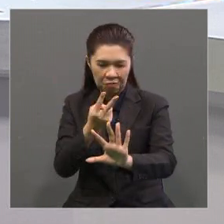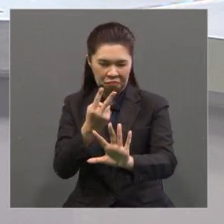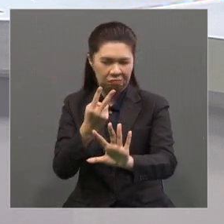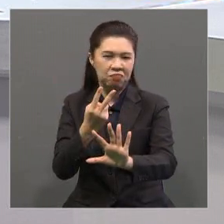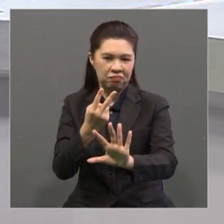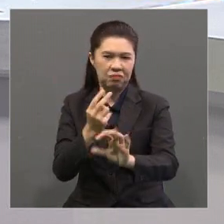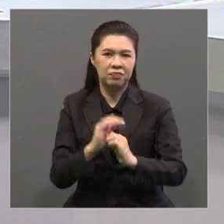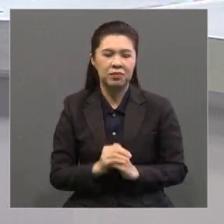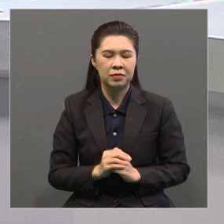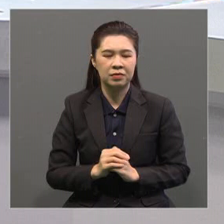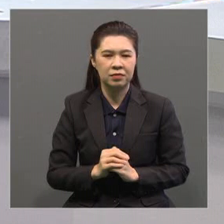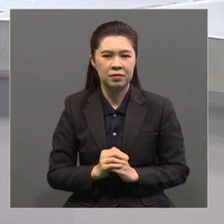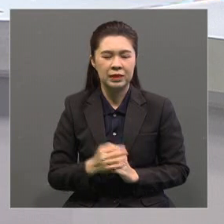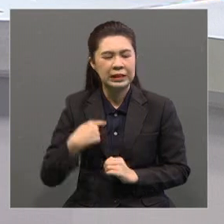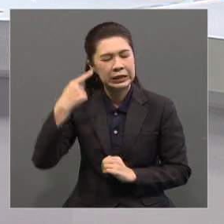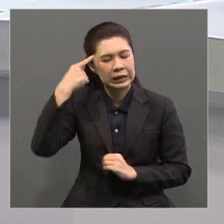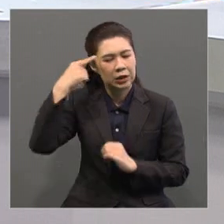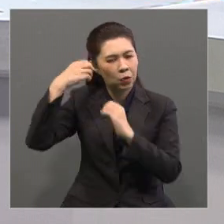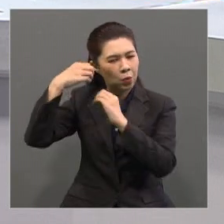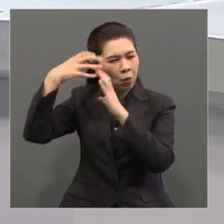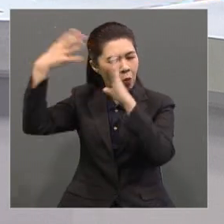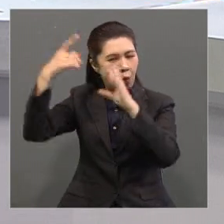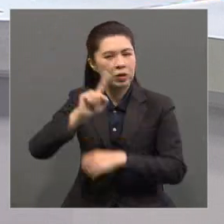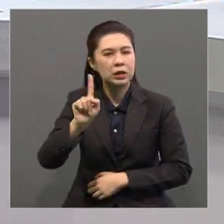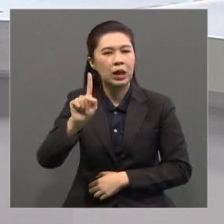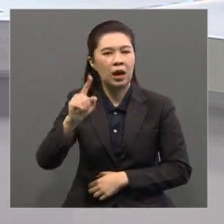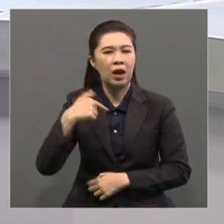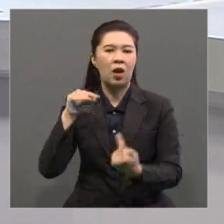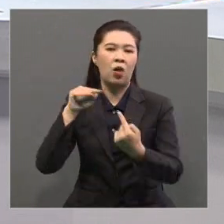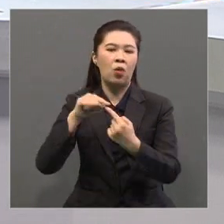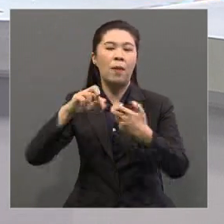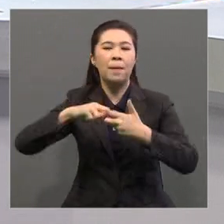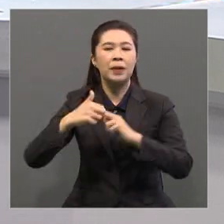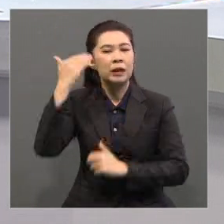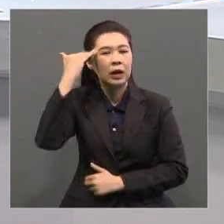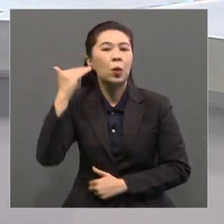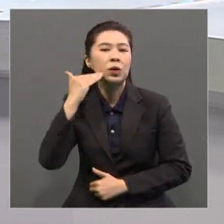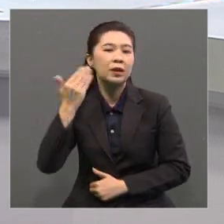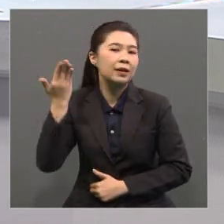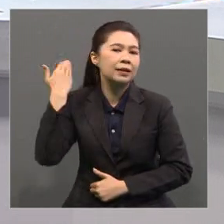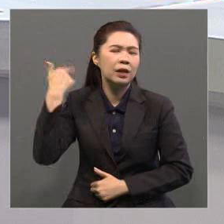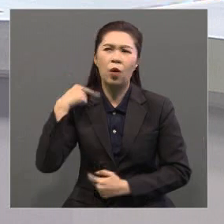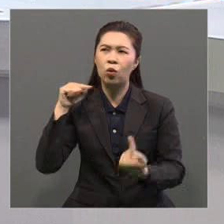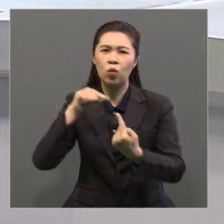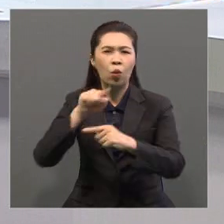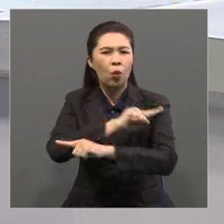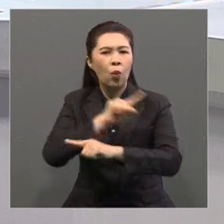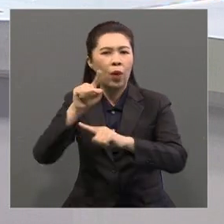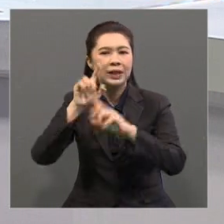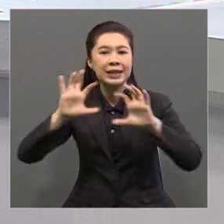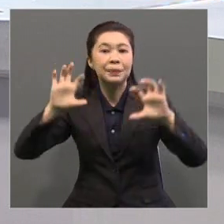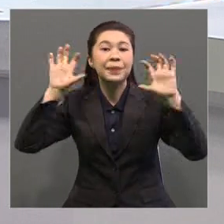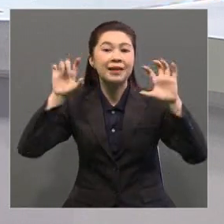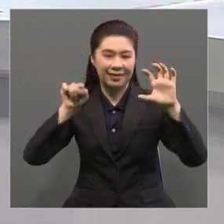ทุกคนพูดเหมือนกันเลยนึกถึงเหตุการณ์ความสูญเสียที่อีกแต่วอร์ดที่เกาหลีใต้ตอนนั้นเทศกาลอะไรนะตอนนั้นเป็น